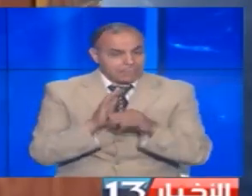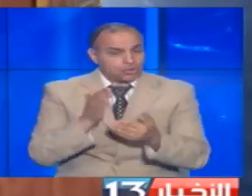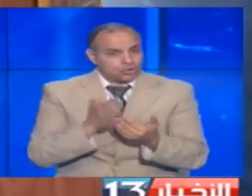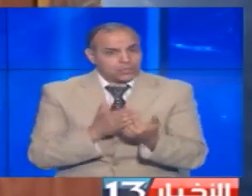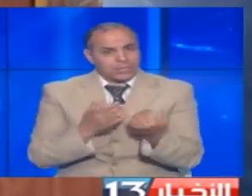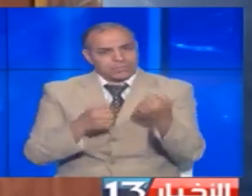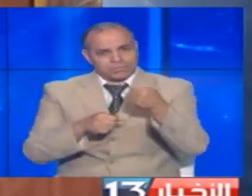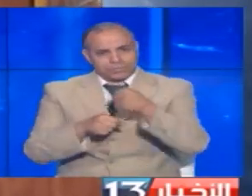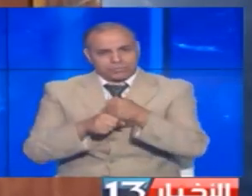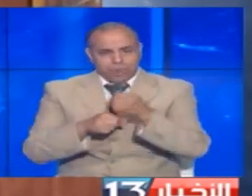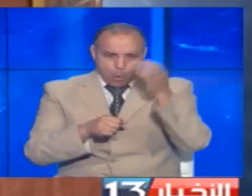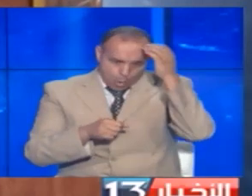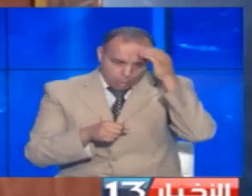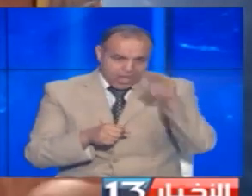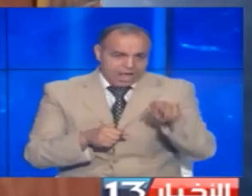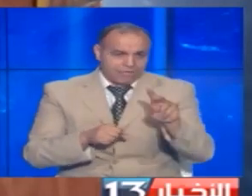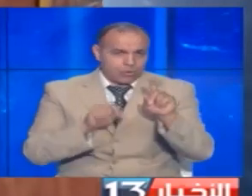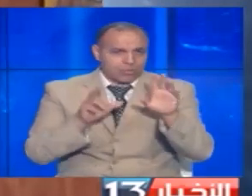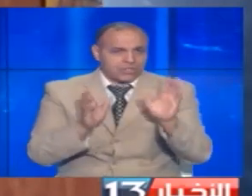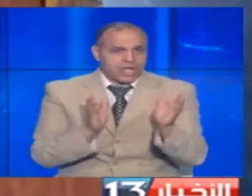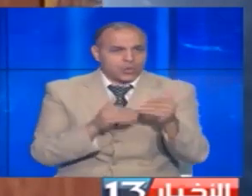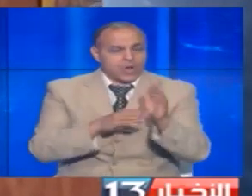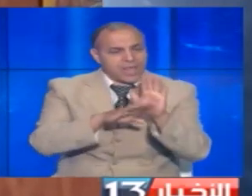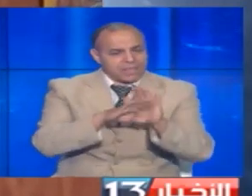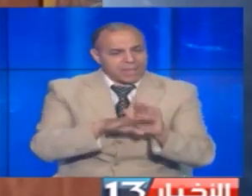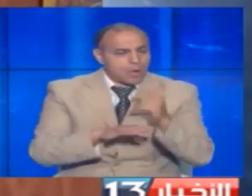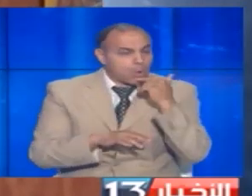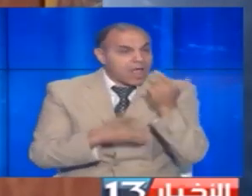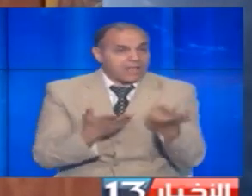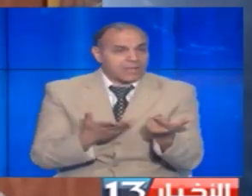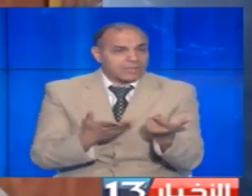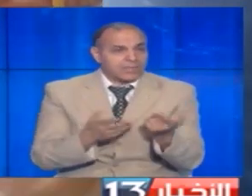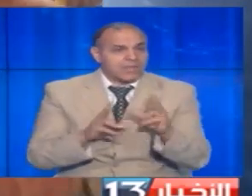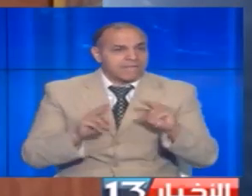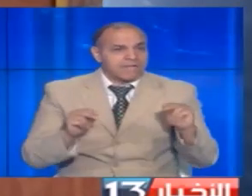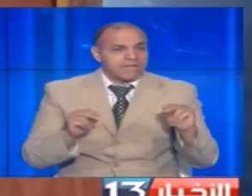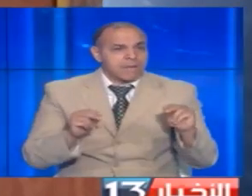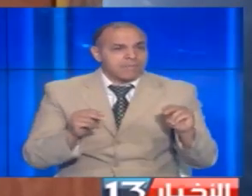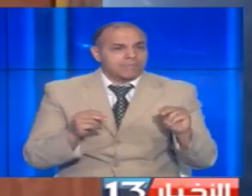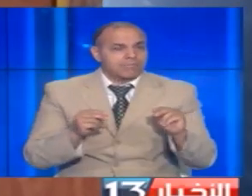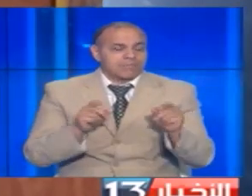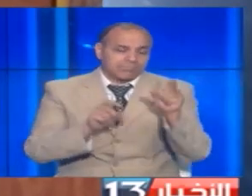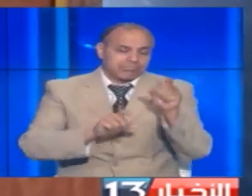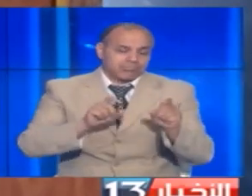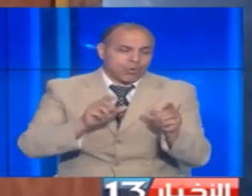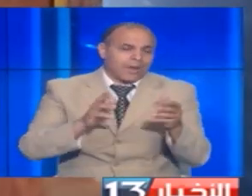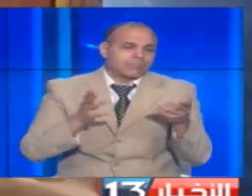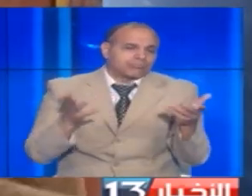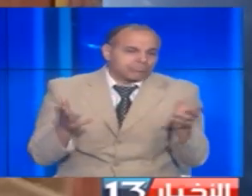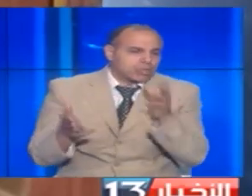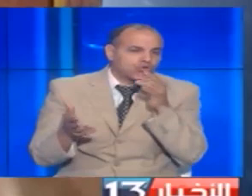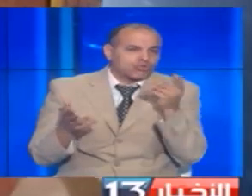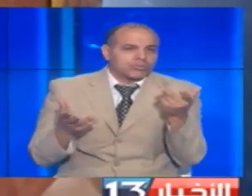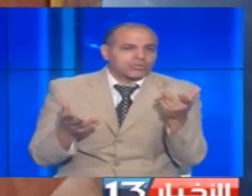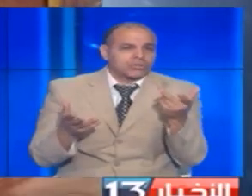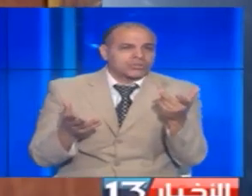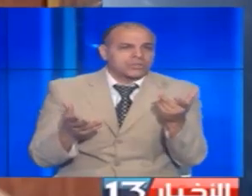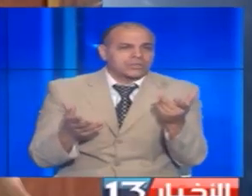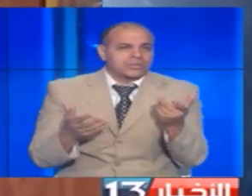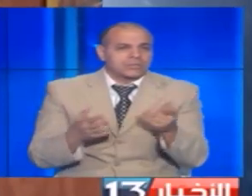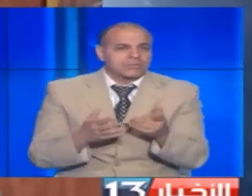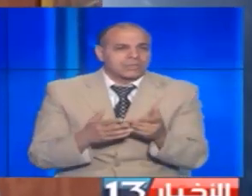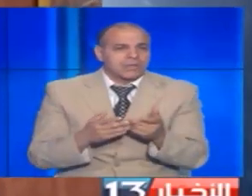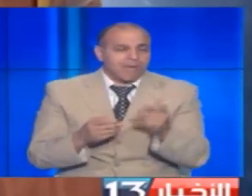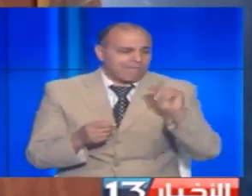تم احداثها في اوت 2013 وصندوق الضمان اللي هو تكليف مش كانت شريحه من المواطنين اللي هي اه اه من غير الاجره اللي ما